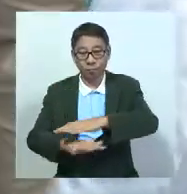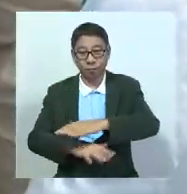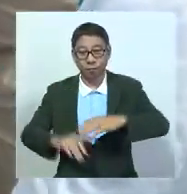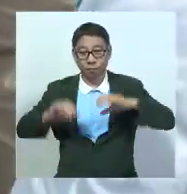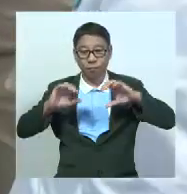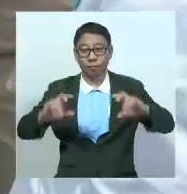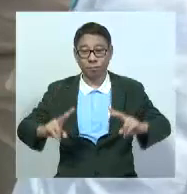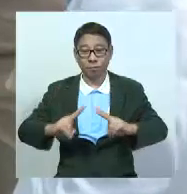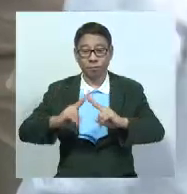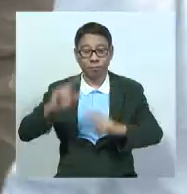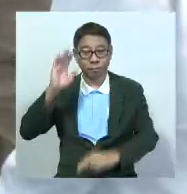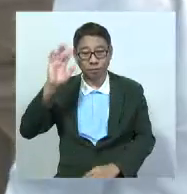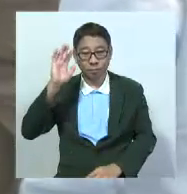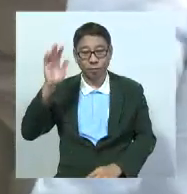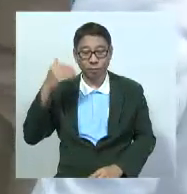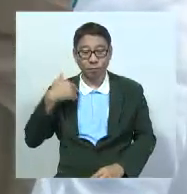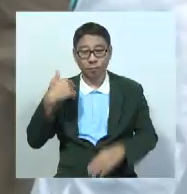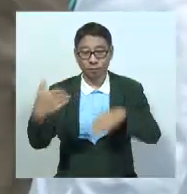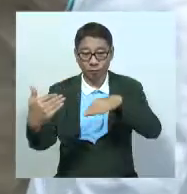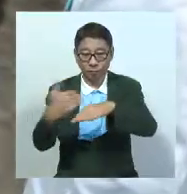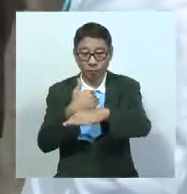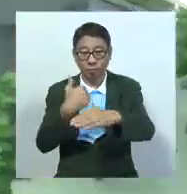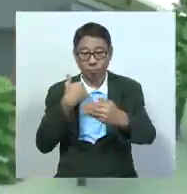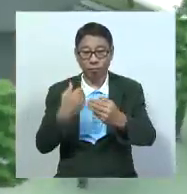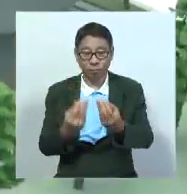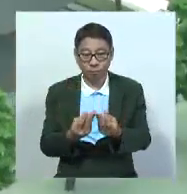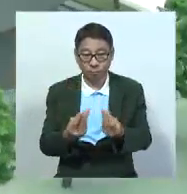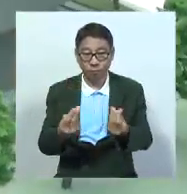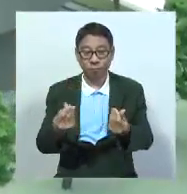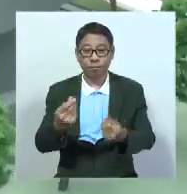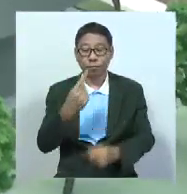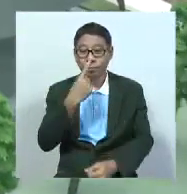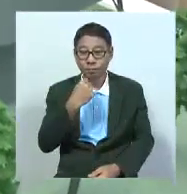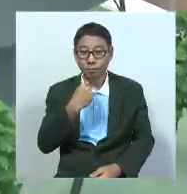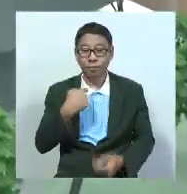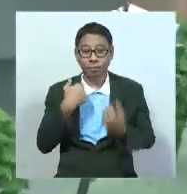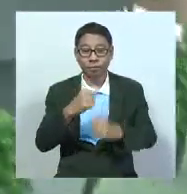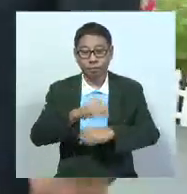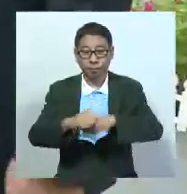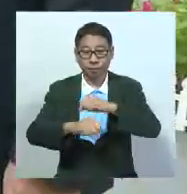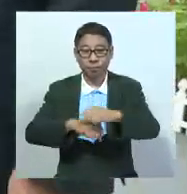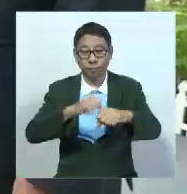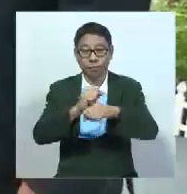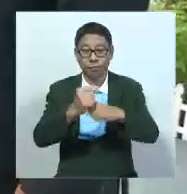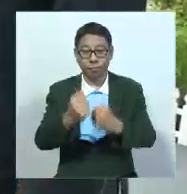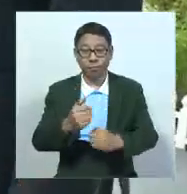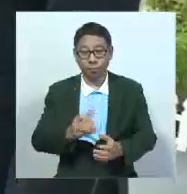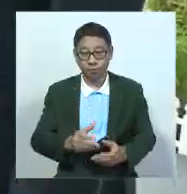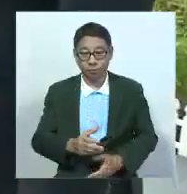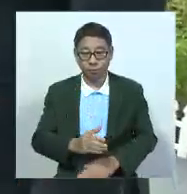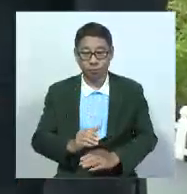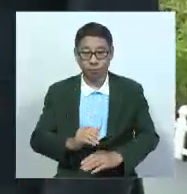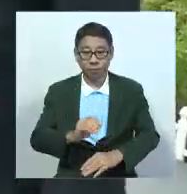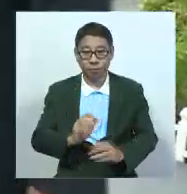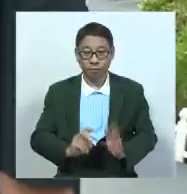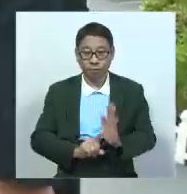ครัฐกรมประชาสัมพันธ์ถนนวิภาวดีรังสิตเขตดินแดงกรุงเทพมหานครก่อสร้างเป็นอาคารสูง8ชั้นพ